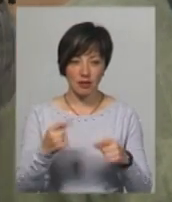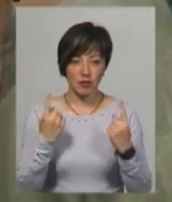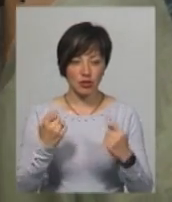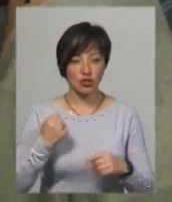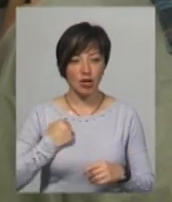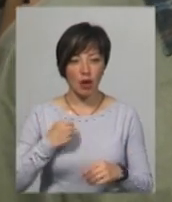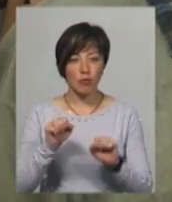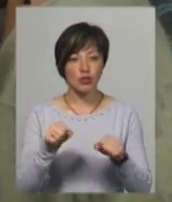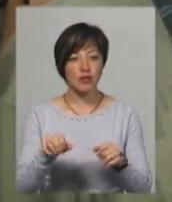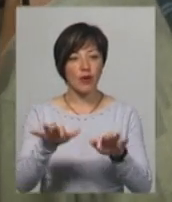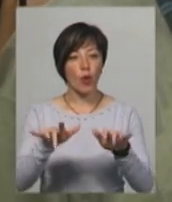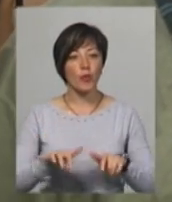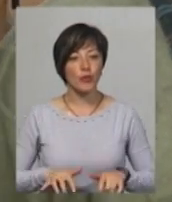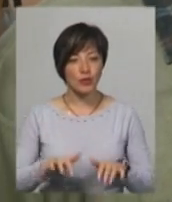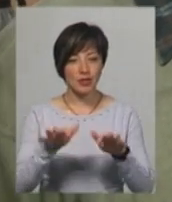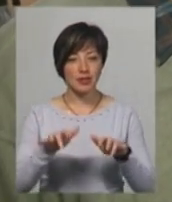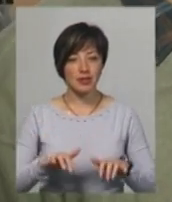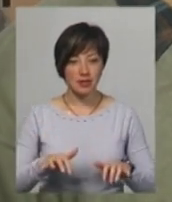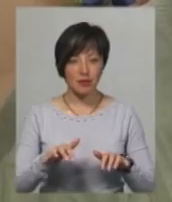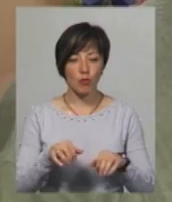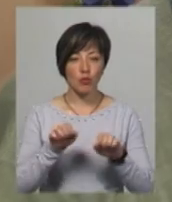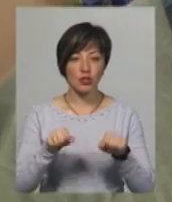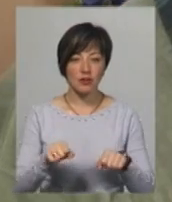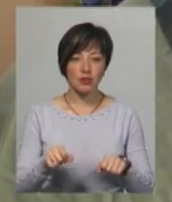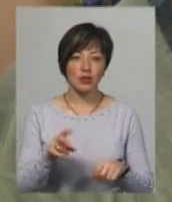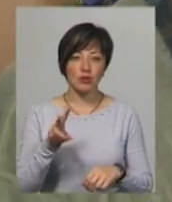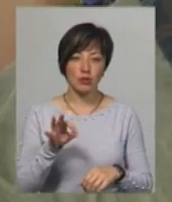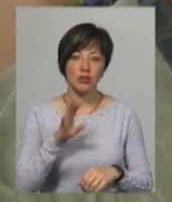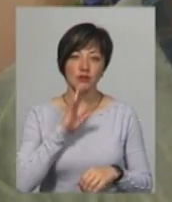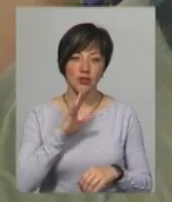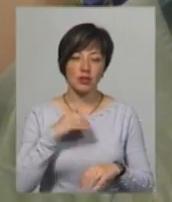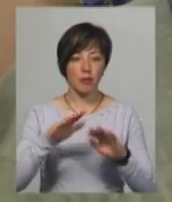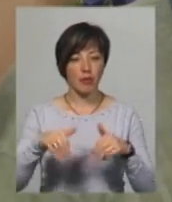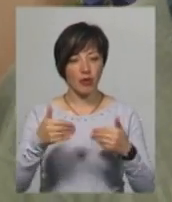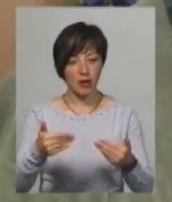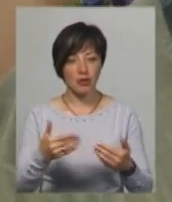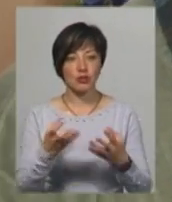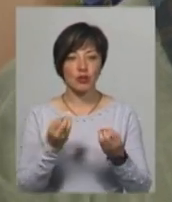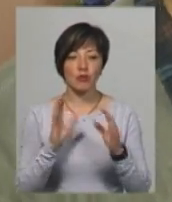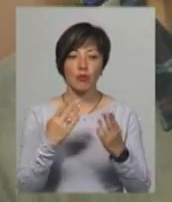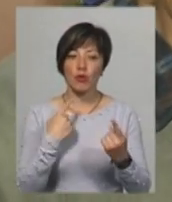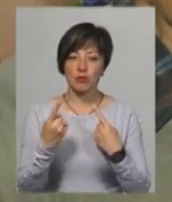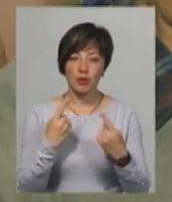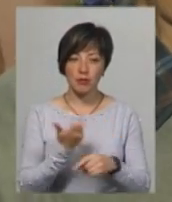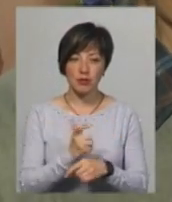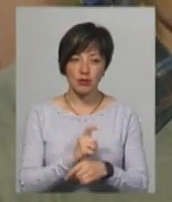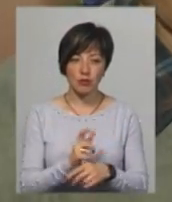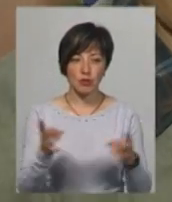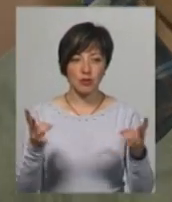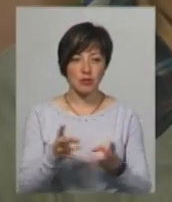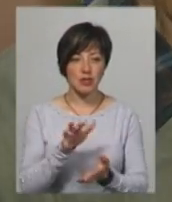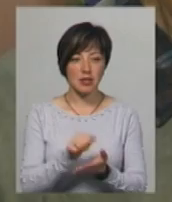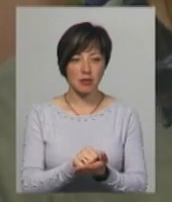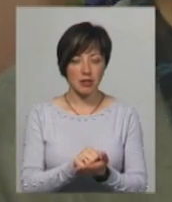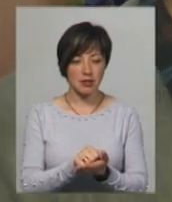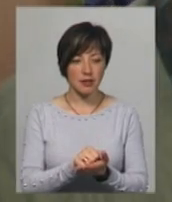жаль, а можливості комп'ютерні можливості. Ну, дівчатам я пораджую, я з ними ще порозмовляю, їм побільше потрібно